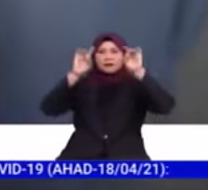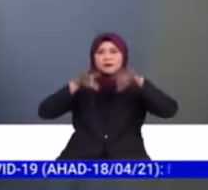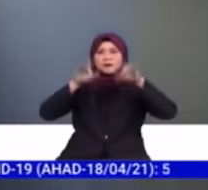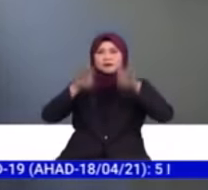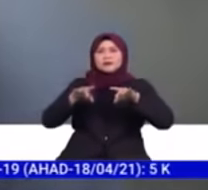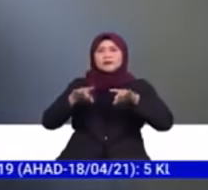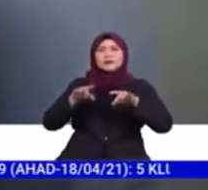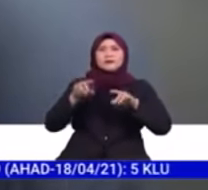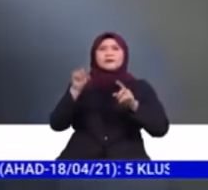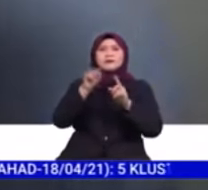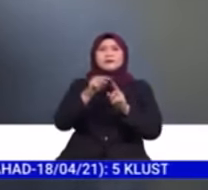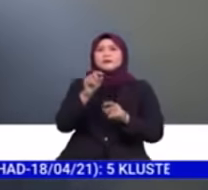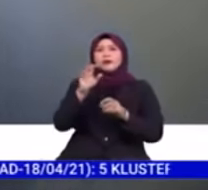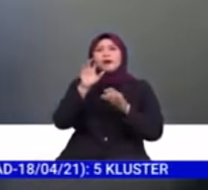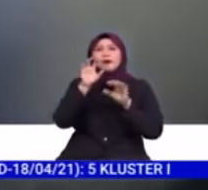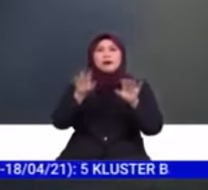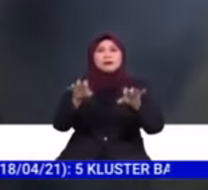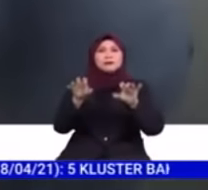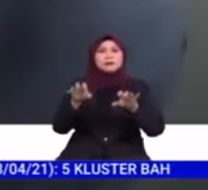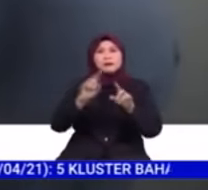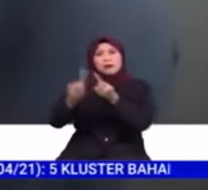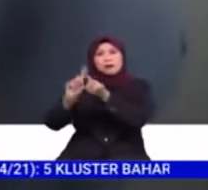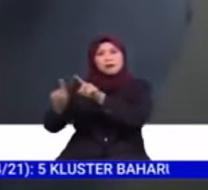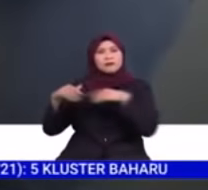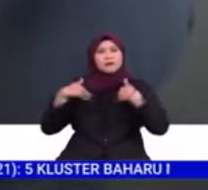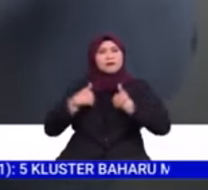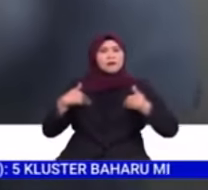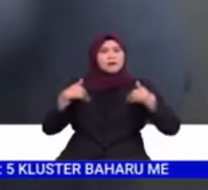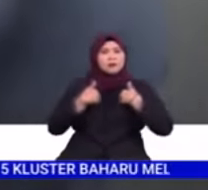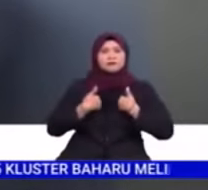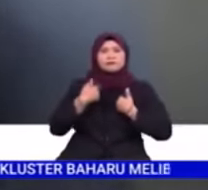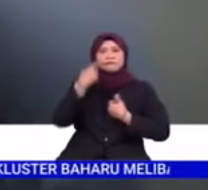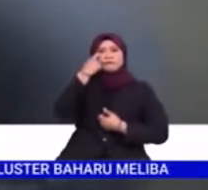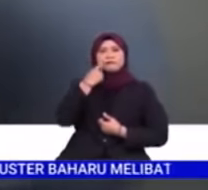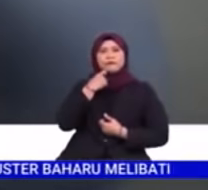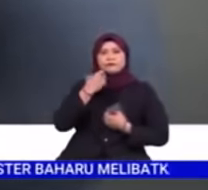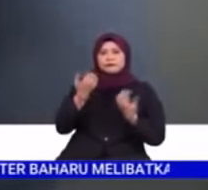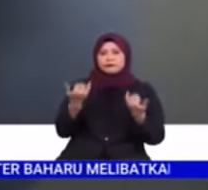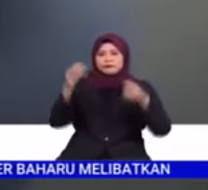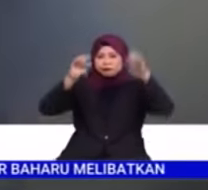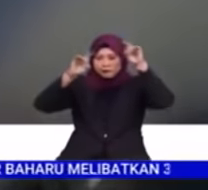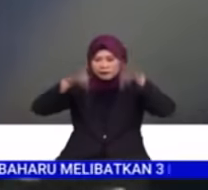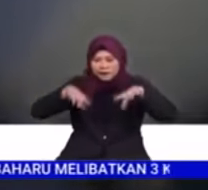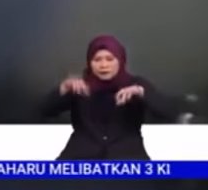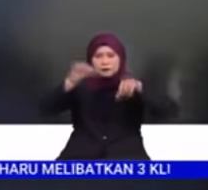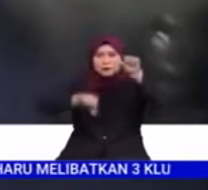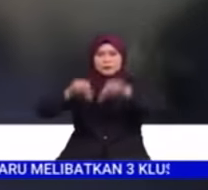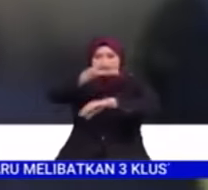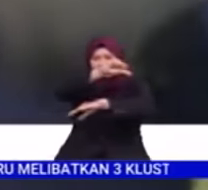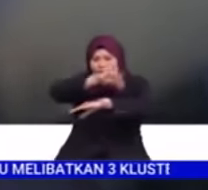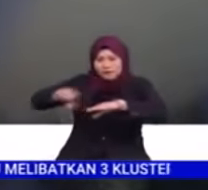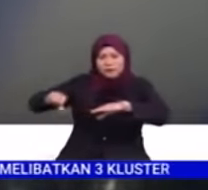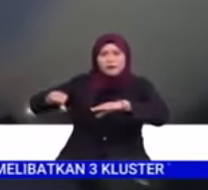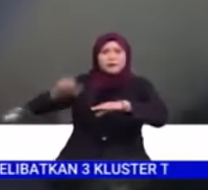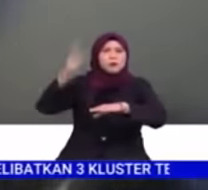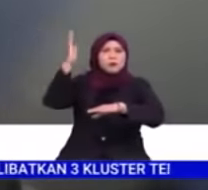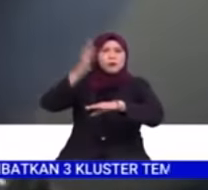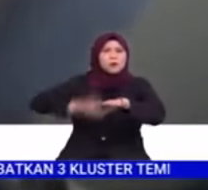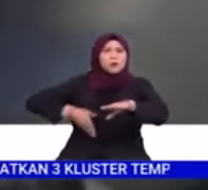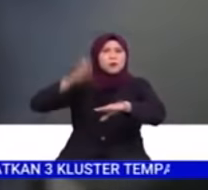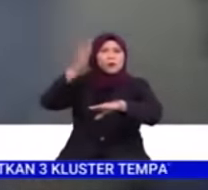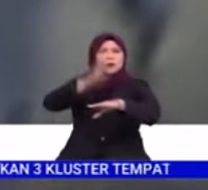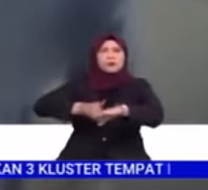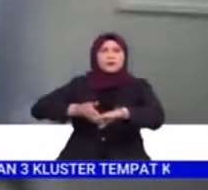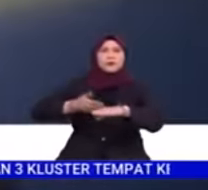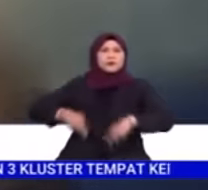kaji terhadap beberapa ekor hewan-hewan hewan malam tersebut turut di eksperimen auditori dan dipotong hidup